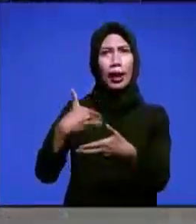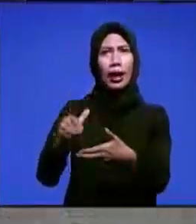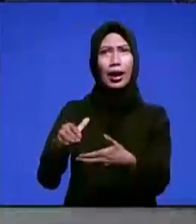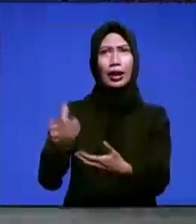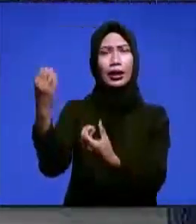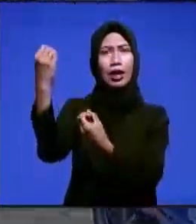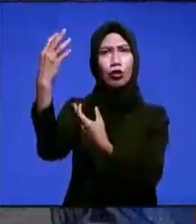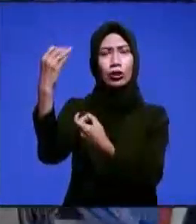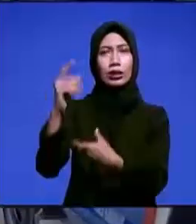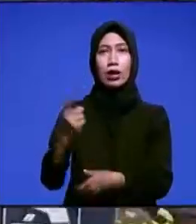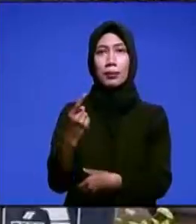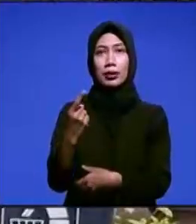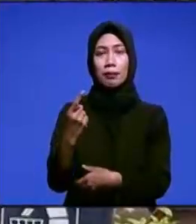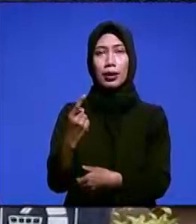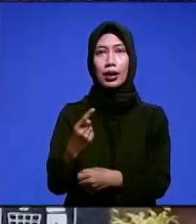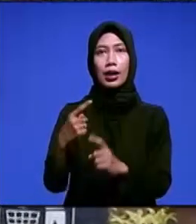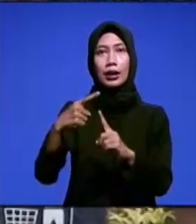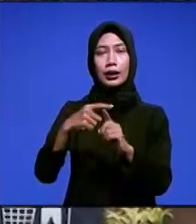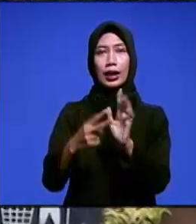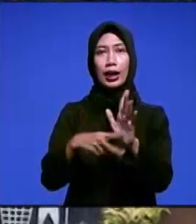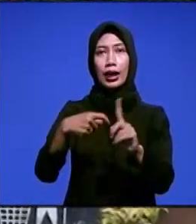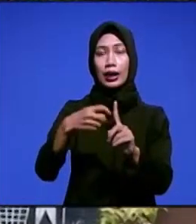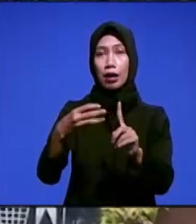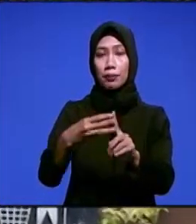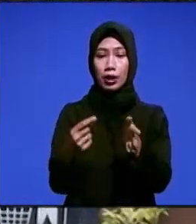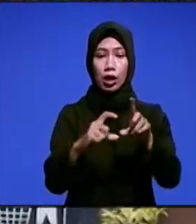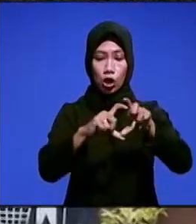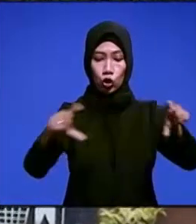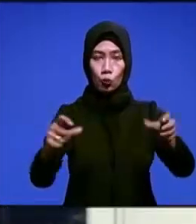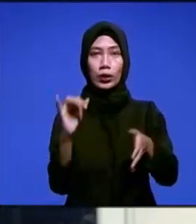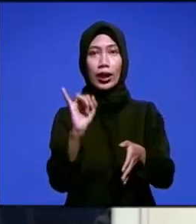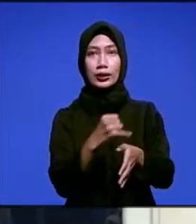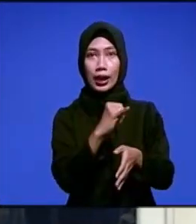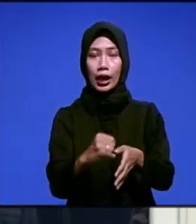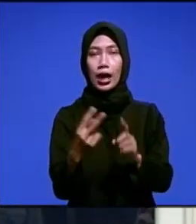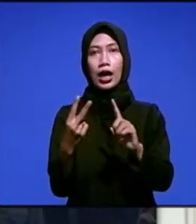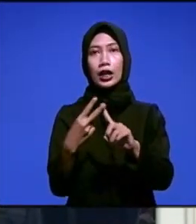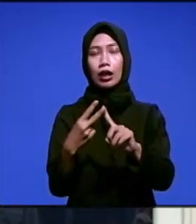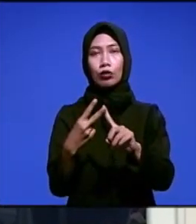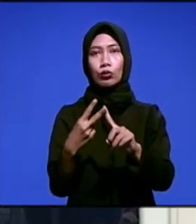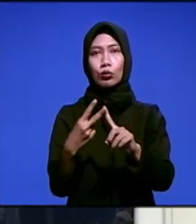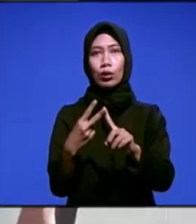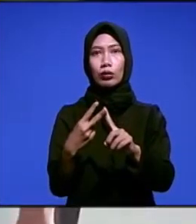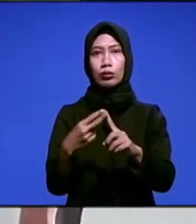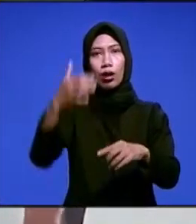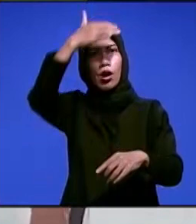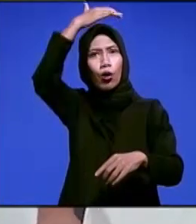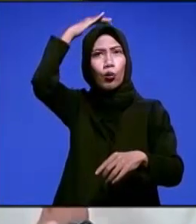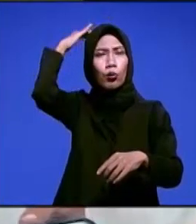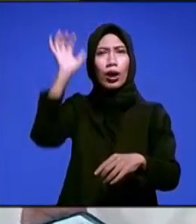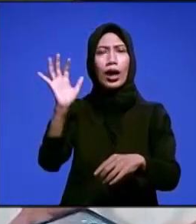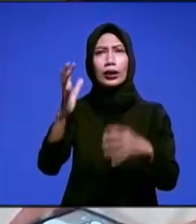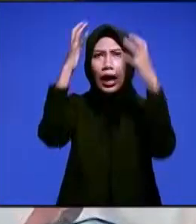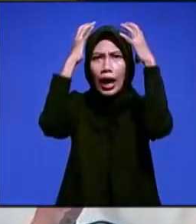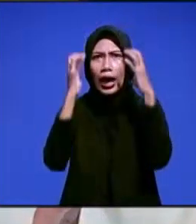kepolisian menilang, yaitu tidak mengenakan TNKB dengan nomor polisi yang berlaku, serta pengemudi kendaraan bermotor tidak beratap, tidak mengenakan